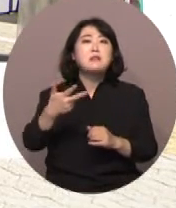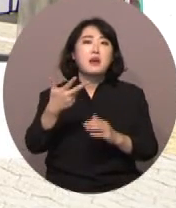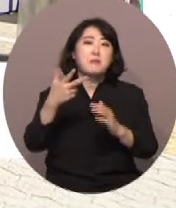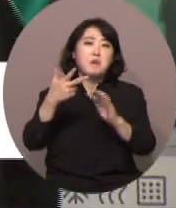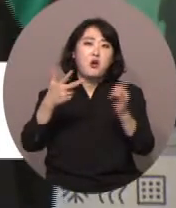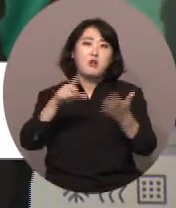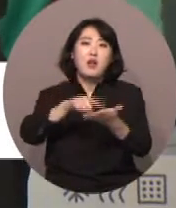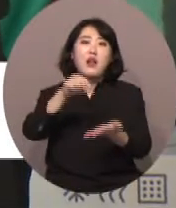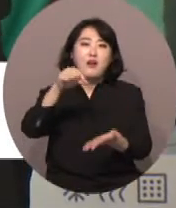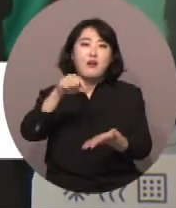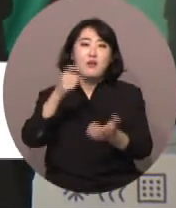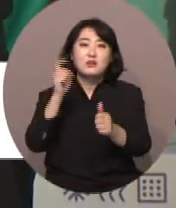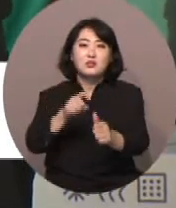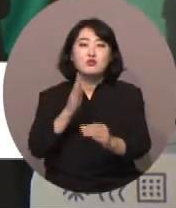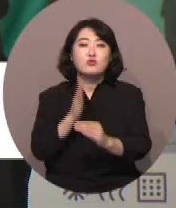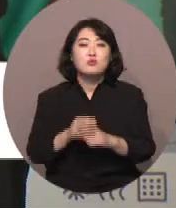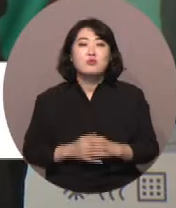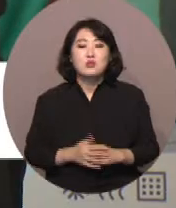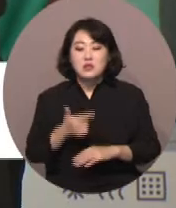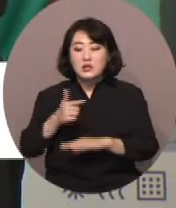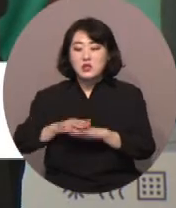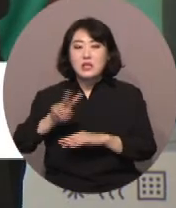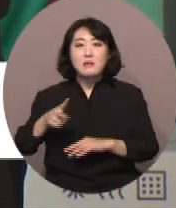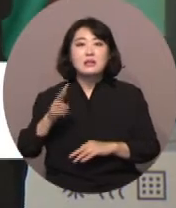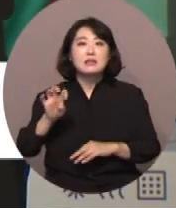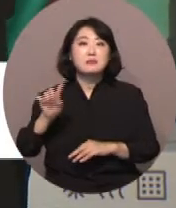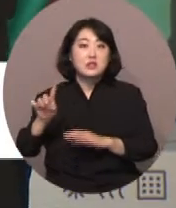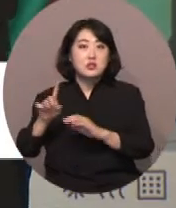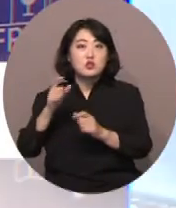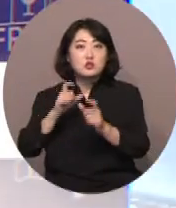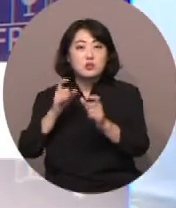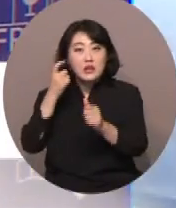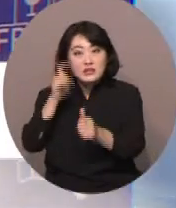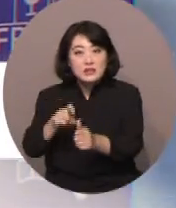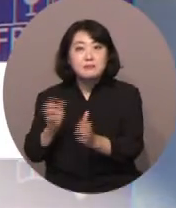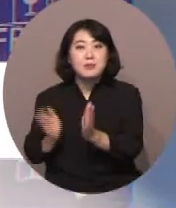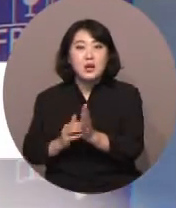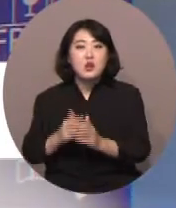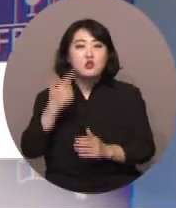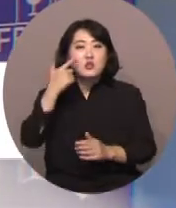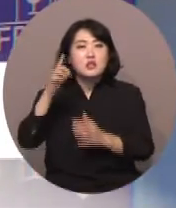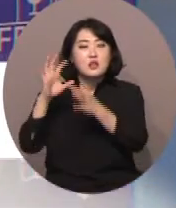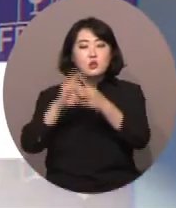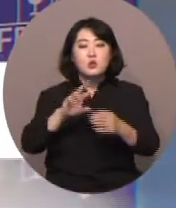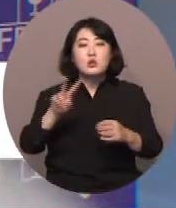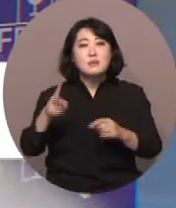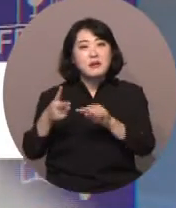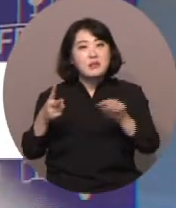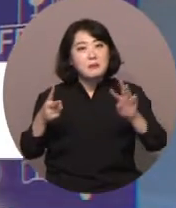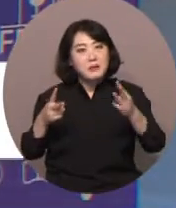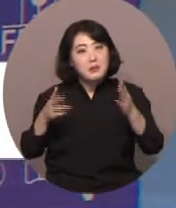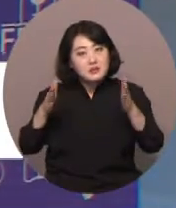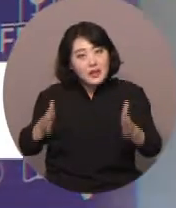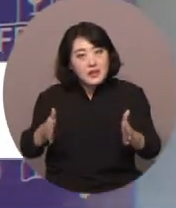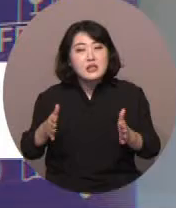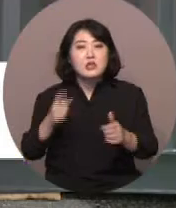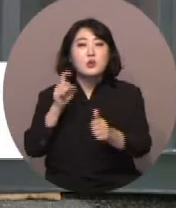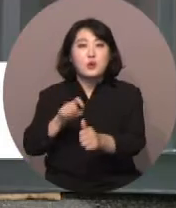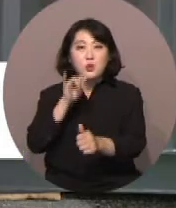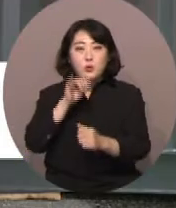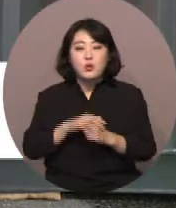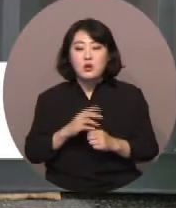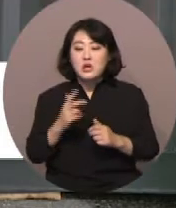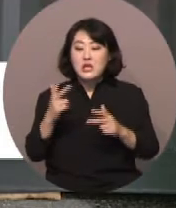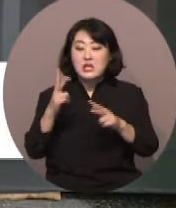를 기록했습니다 대전에서는 200 41명이 추가 확진 돼 여수 연소 200명 때 를 기록한 데 이어 최근